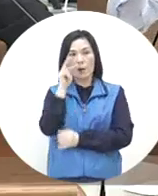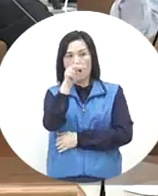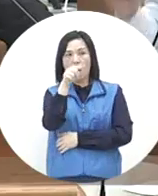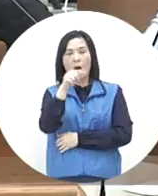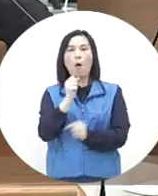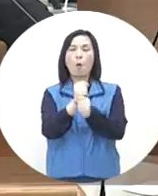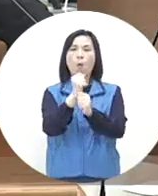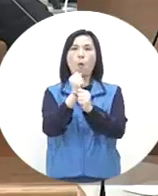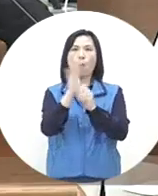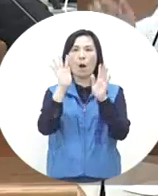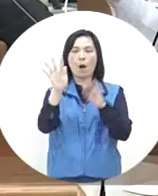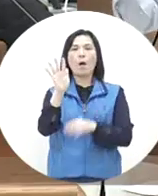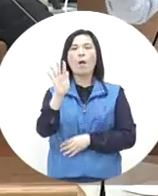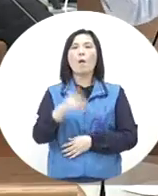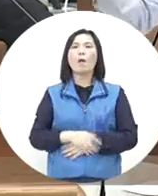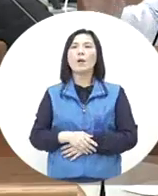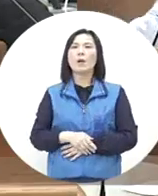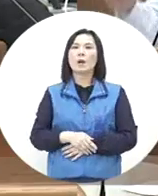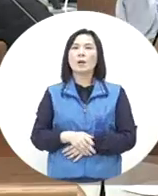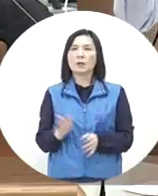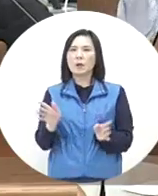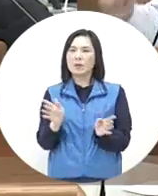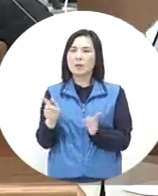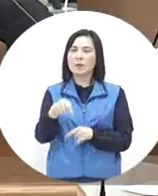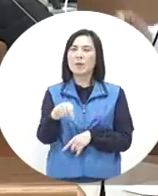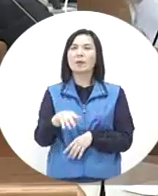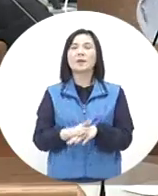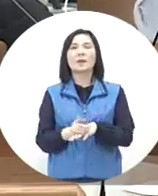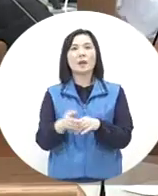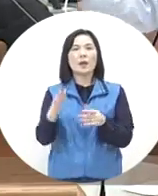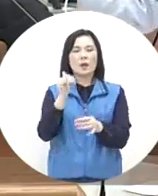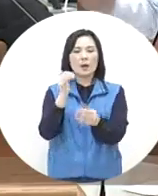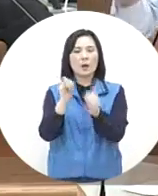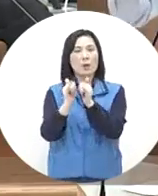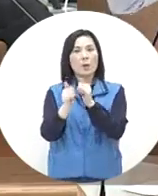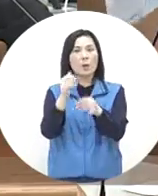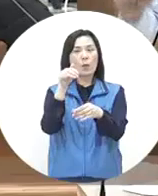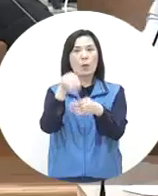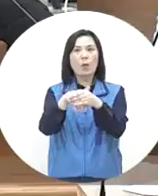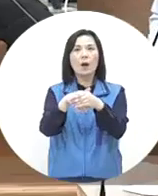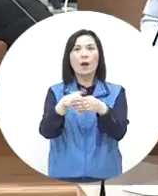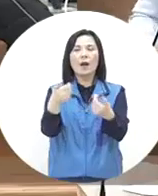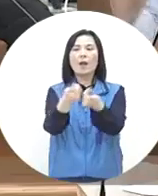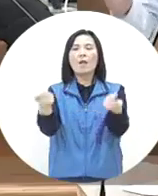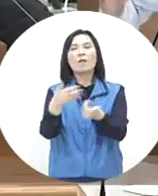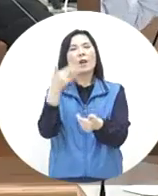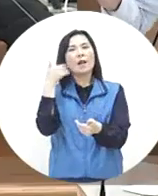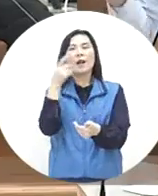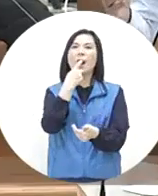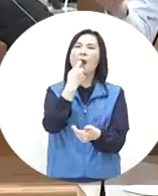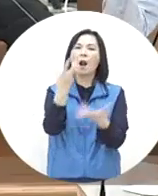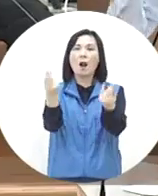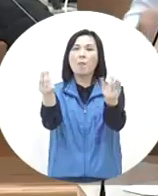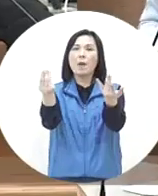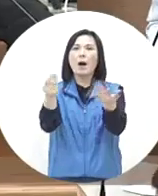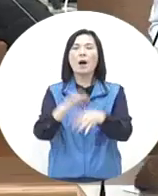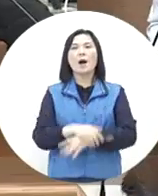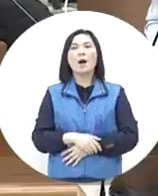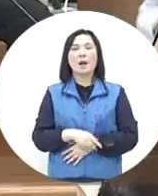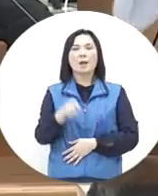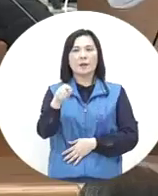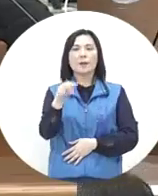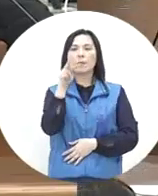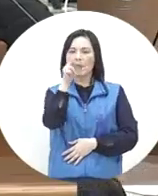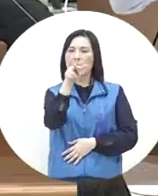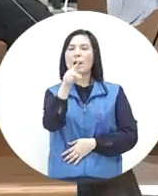中间的选民很多啦，没有再分蓝绿。你自己也说过，我们在地方的建设没有再分蓝绿，所以说他们一定是会看